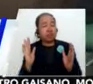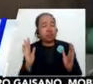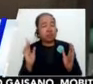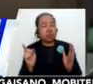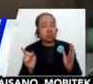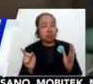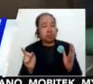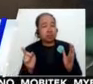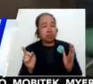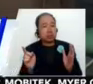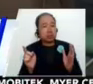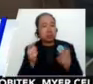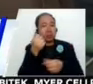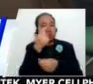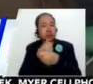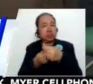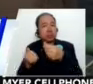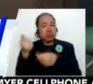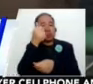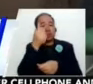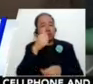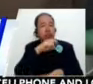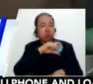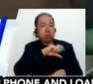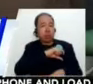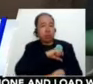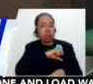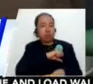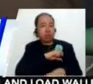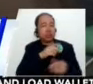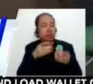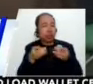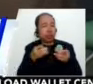Chief of Police Director.